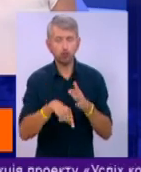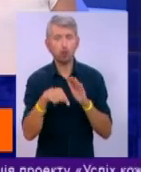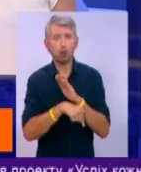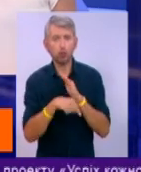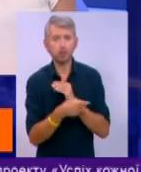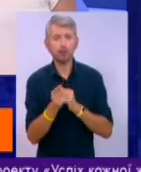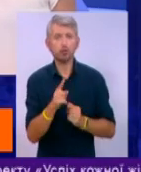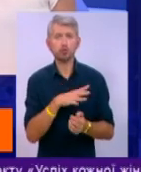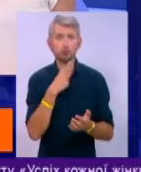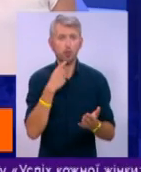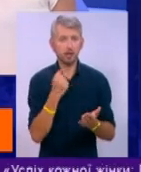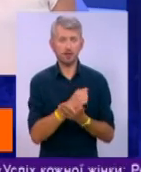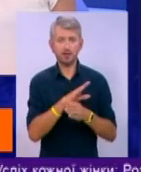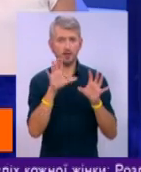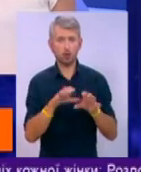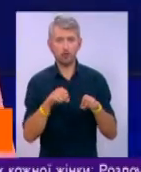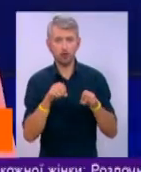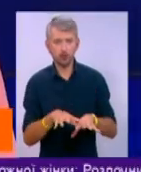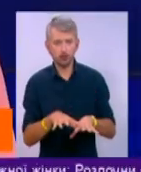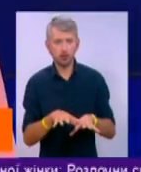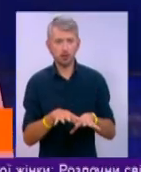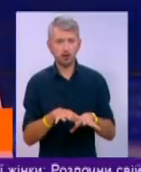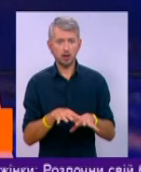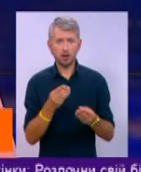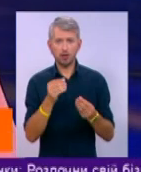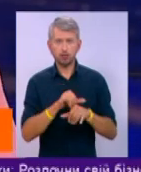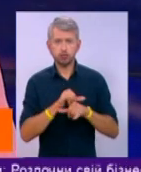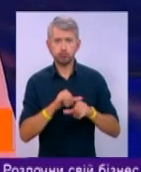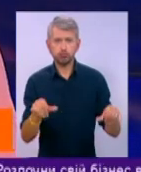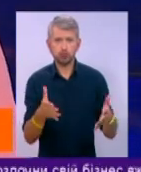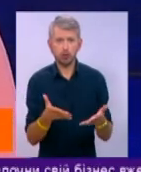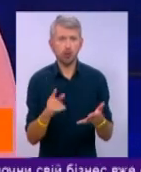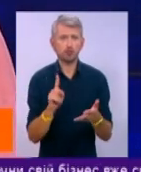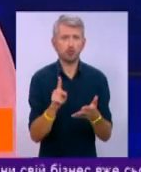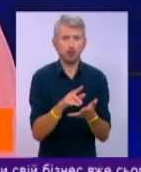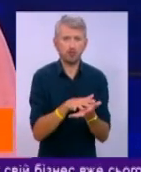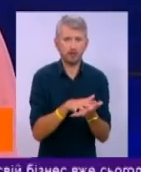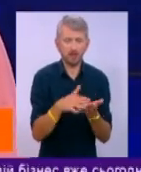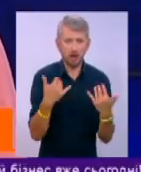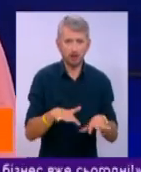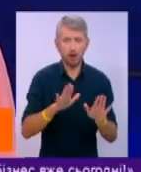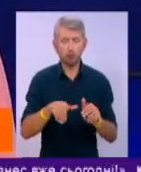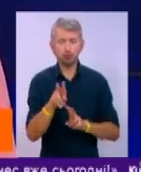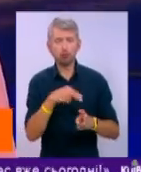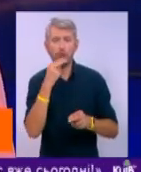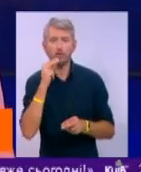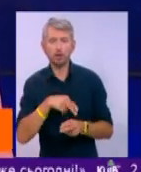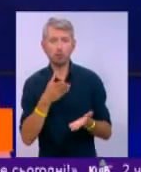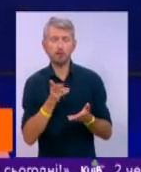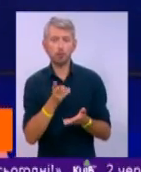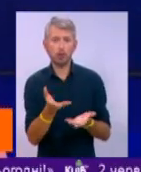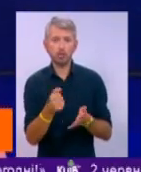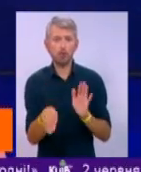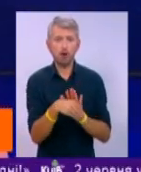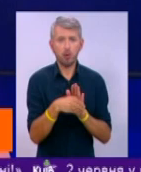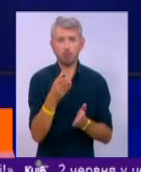тому, що було прийнято певне незаконне рішення, пішли гроші з бюджету, майно пішло, щось ми втратили. Потім ми вже шукаємо винних, можливо, хтось отримав за це